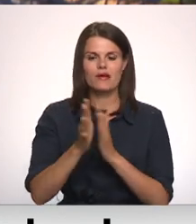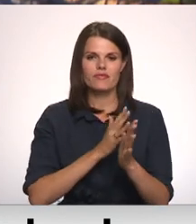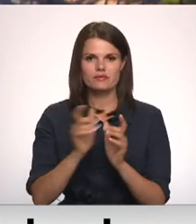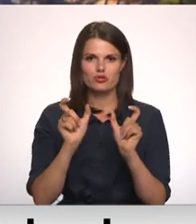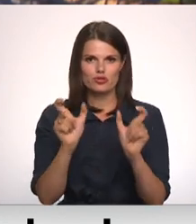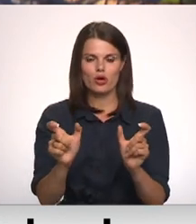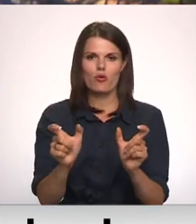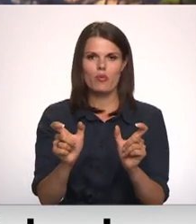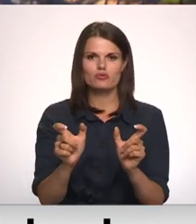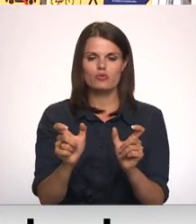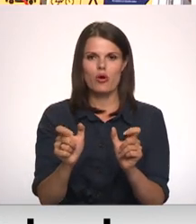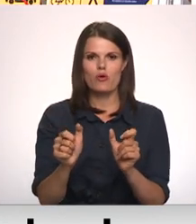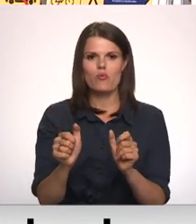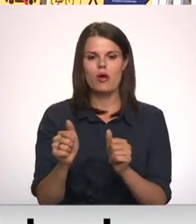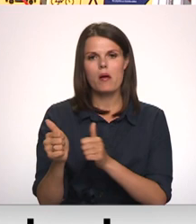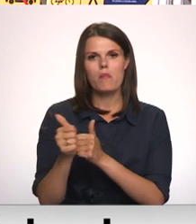turpina Madara Līcīte.